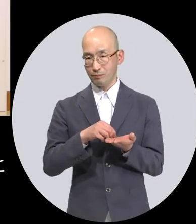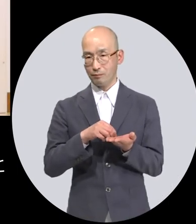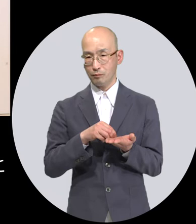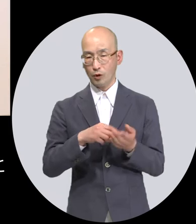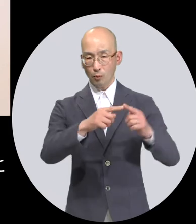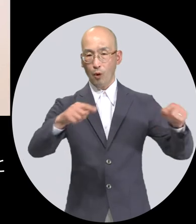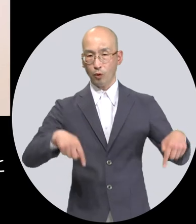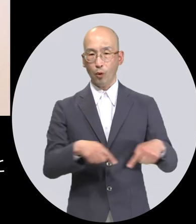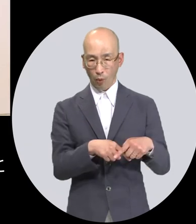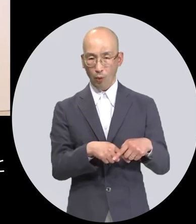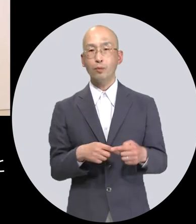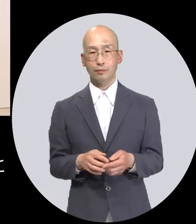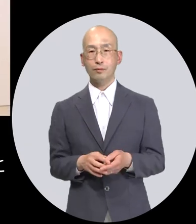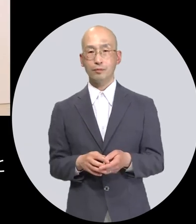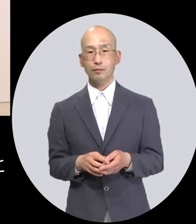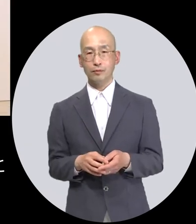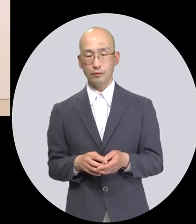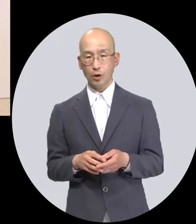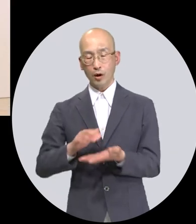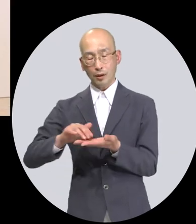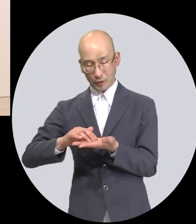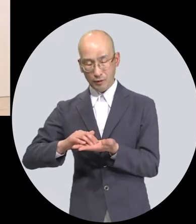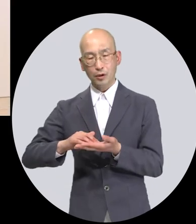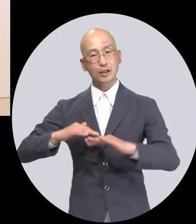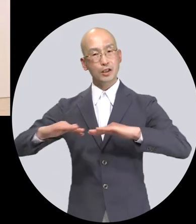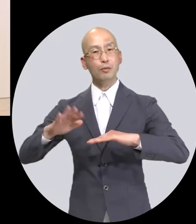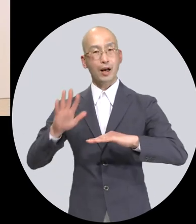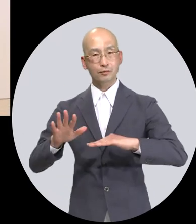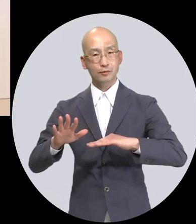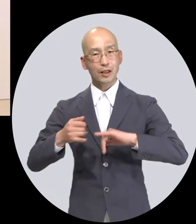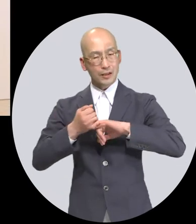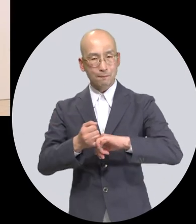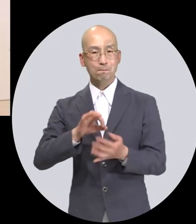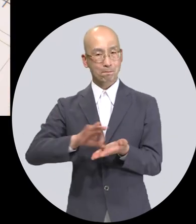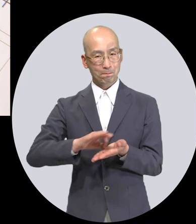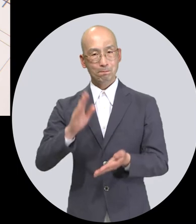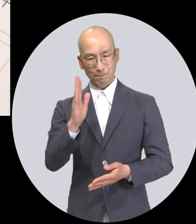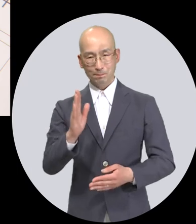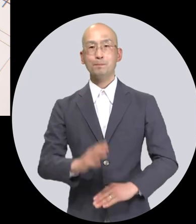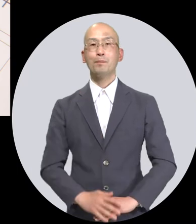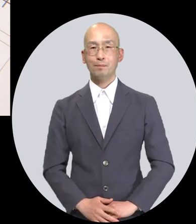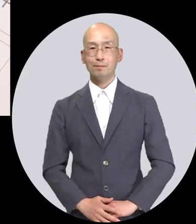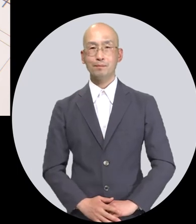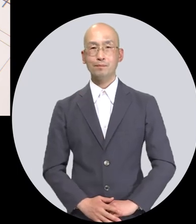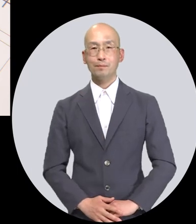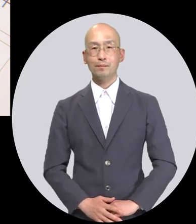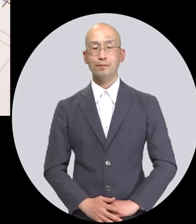のこのホワイトボードとこの食地図もありますので、ぜひご活用ください。